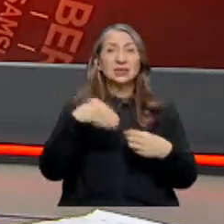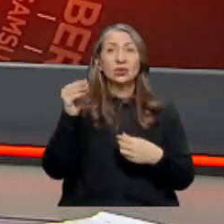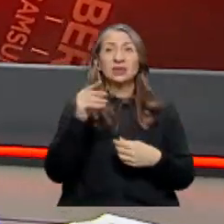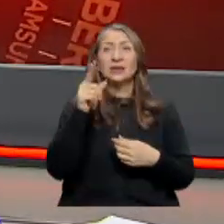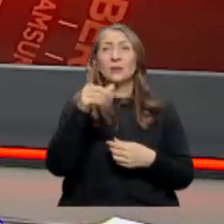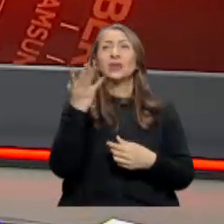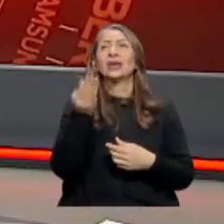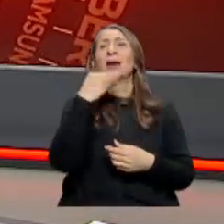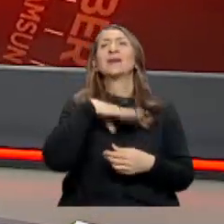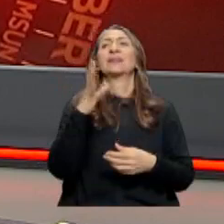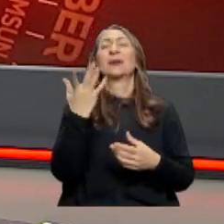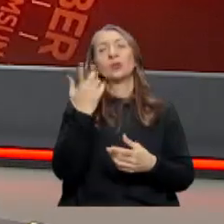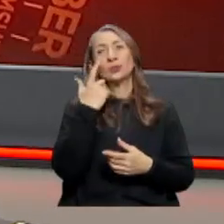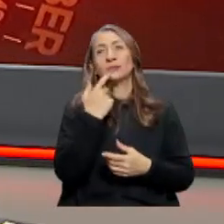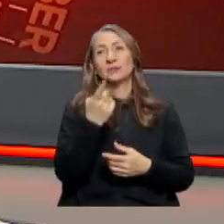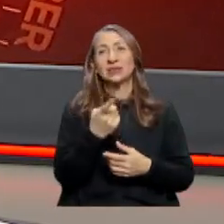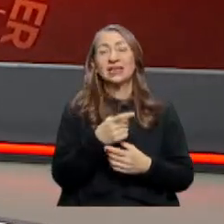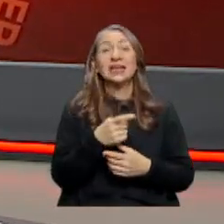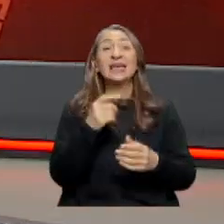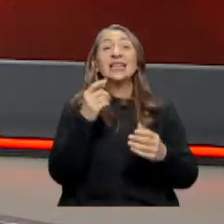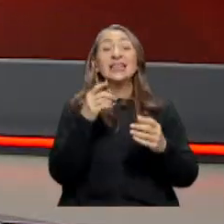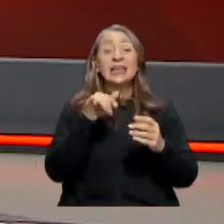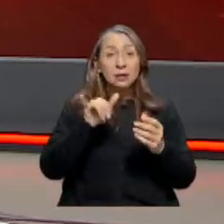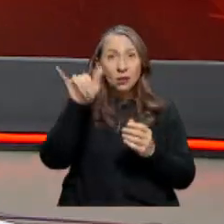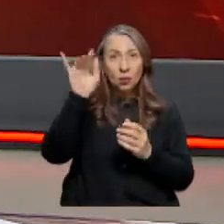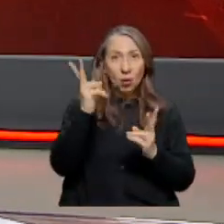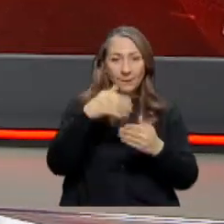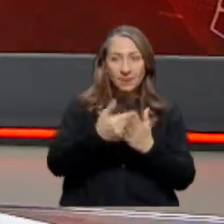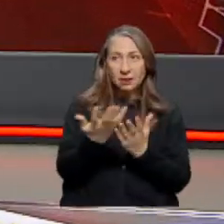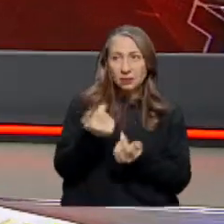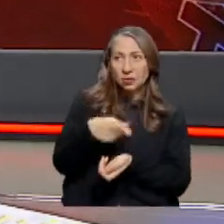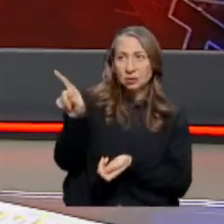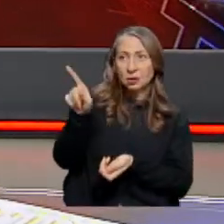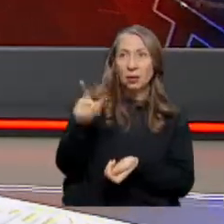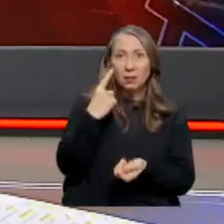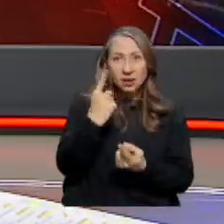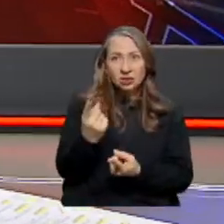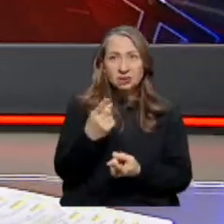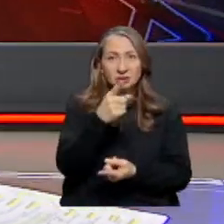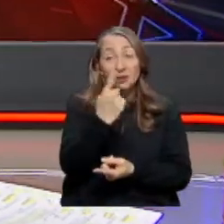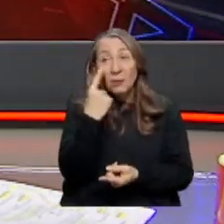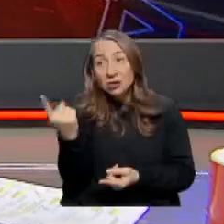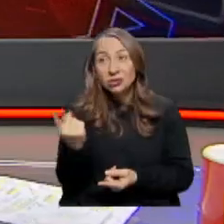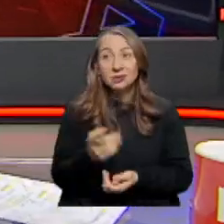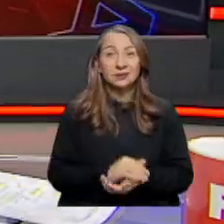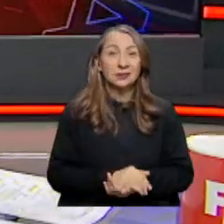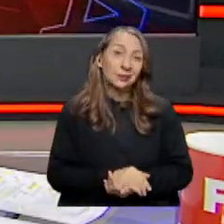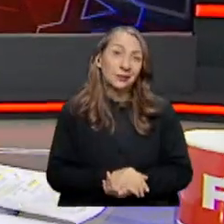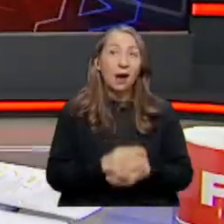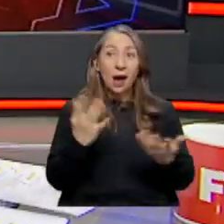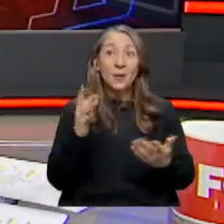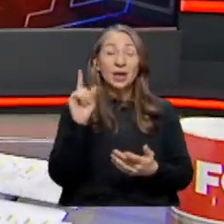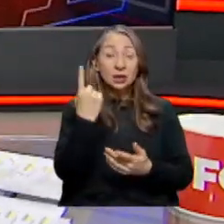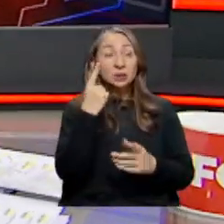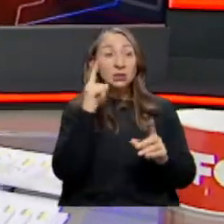uçakları? Sen bunları yemezsin be gözüm demiş. Tarifeli uçakla gidecekler, bilet alacaklar. Bakacağız, siz de bakacaksınız. Ama